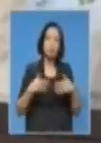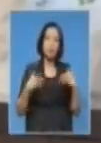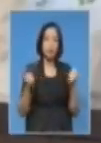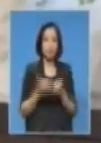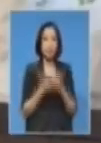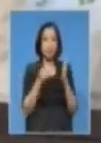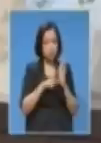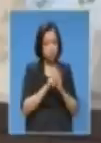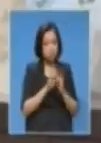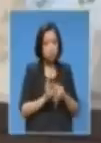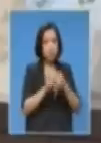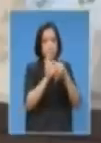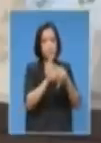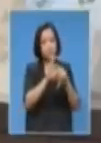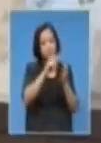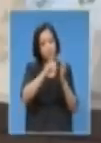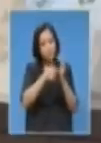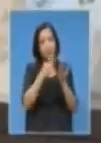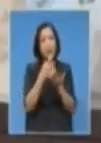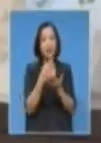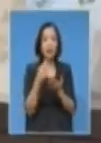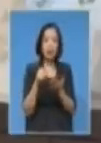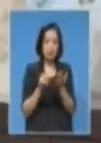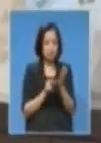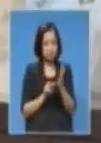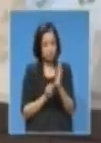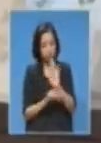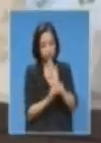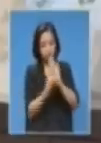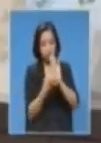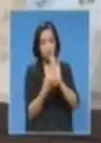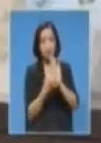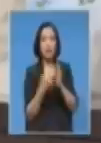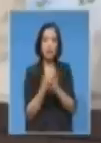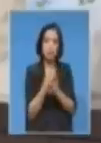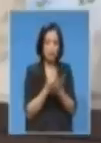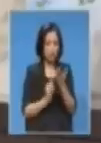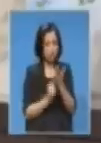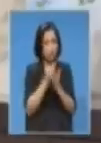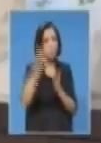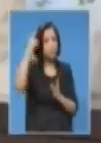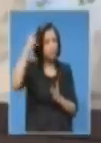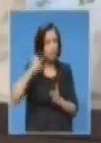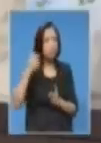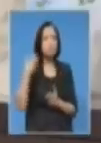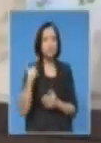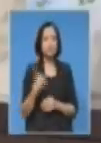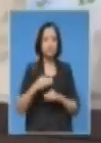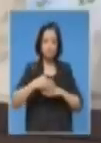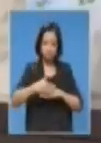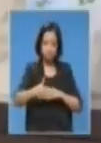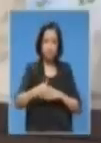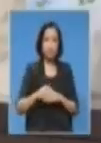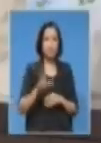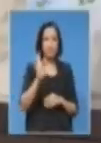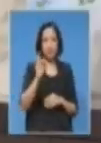ต่อเชื่อมไปที่ชายแดนกาญจนบุรีแล้วก็ต่อเชื่อมไปที่ประเทศเมียนมาระยะทางตรงนี้ก็96กิโลเมตร